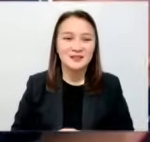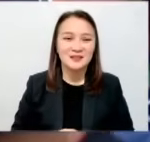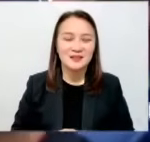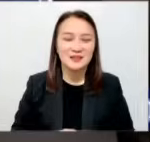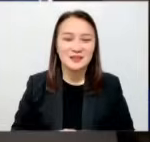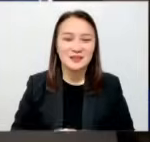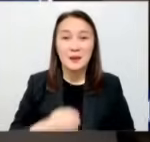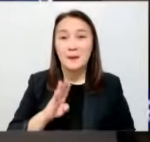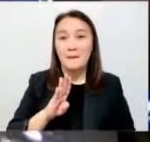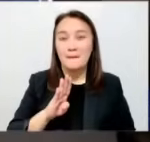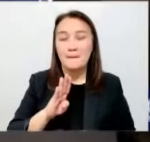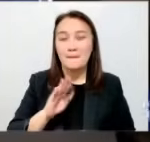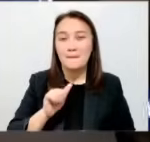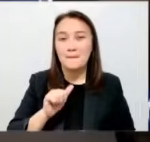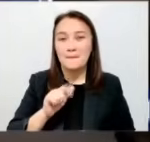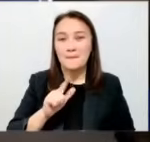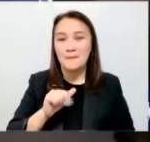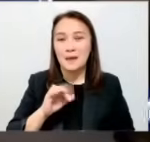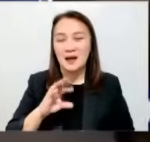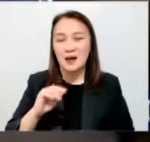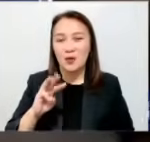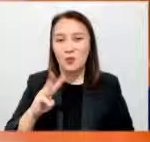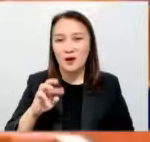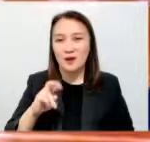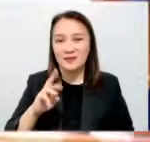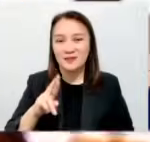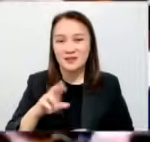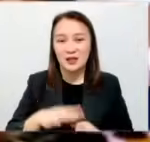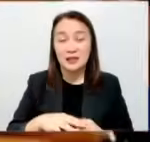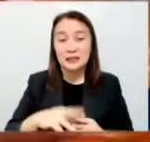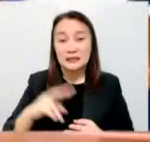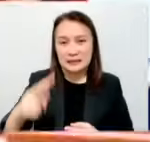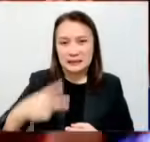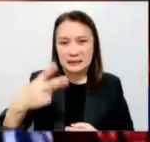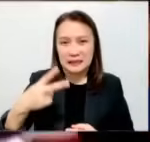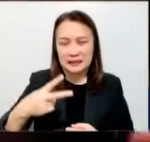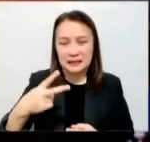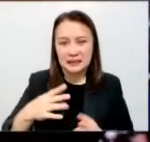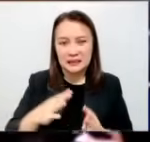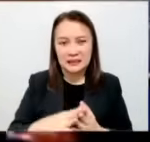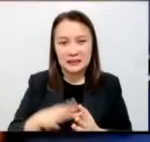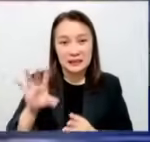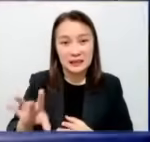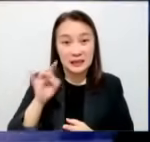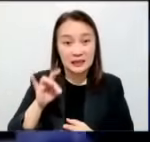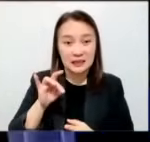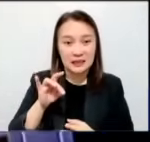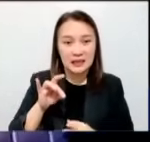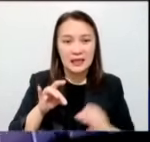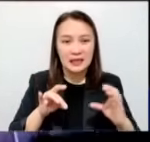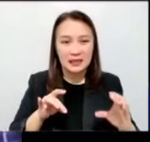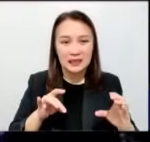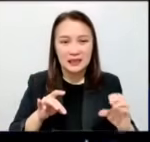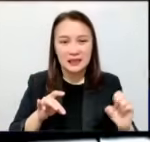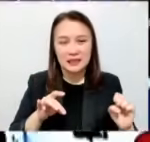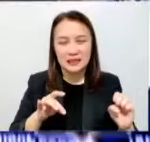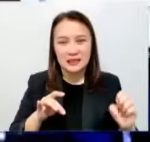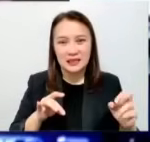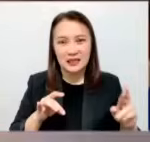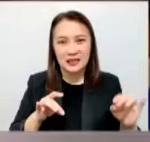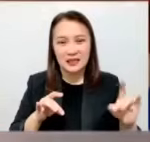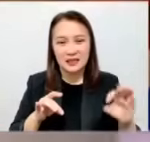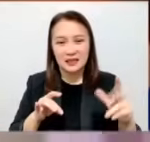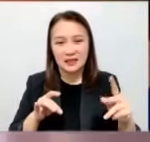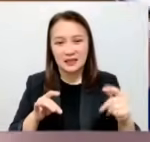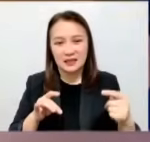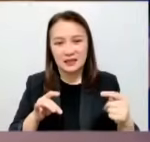Sa Blackwater Bossing naman, napunta ang second overall draft pick na si Cendric Bearfield. Hindi siya nakadalo ng personal